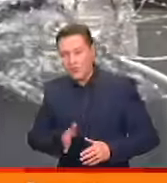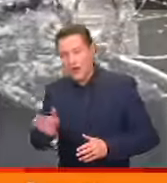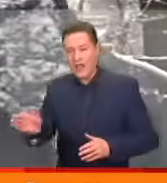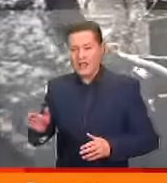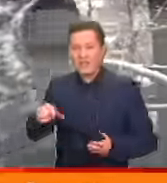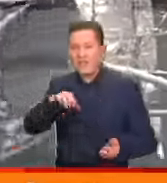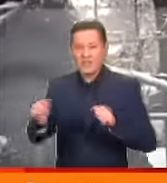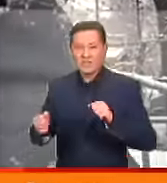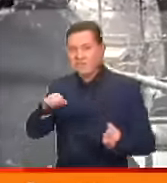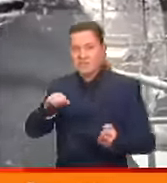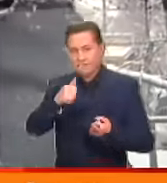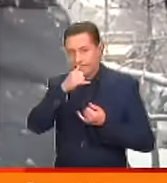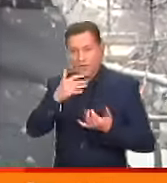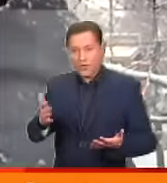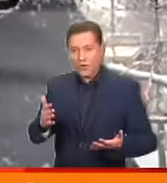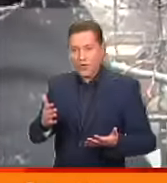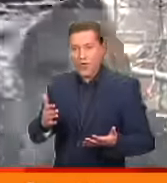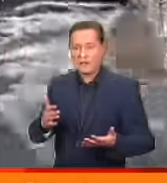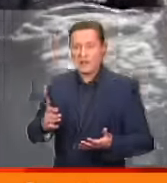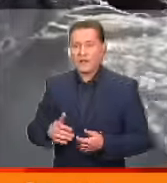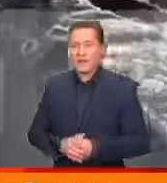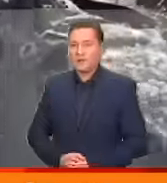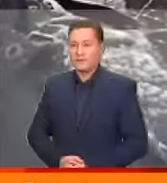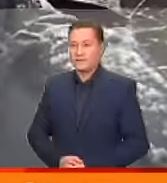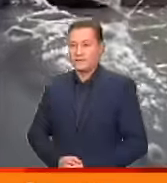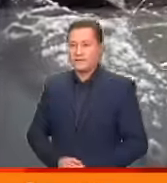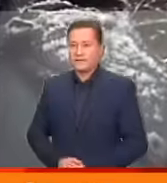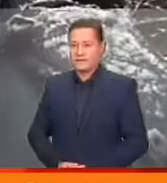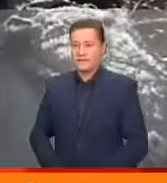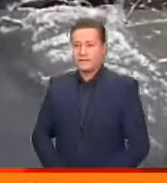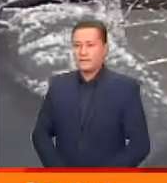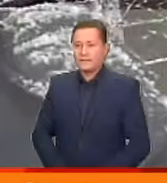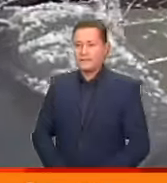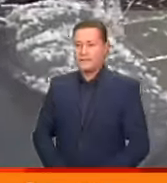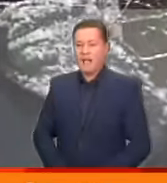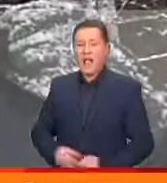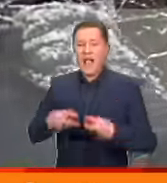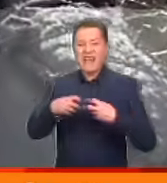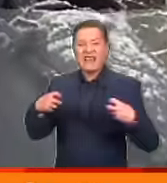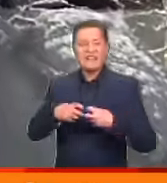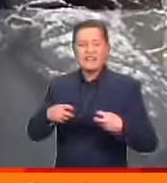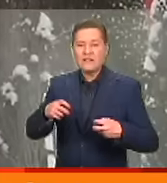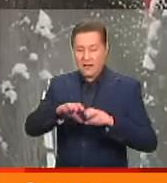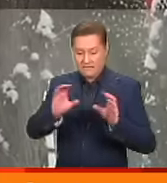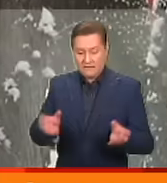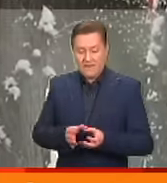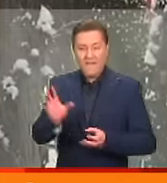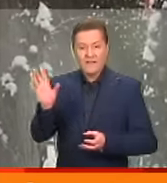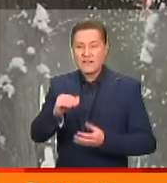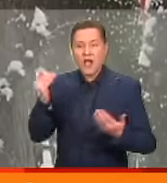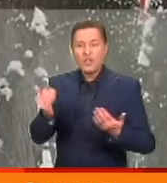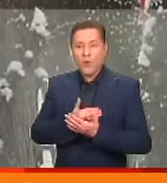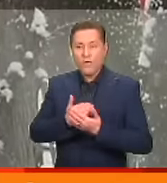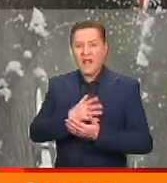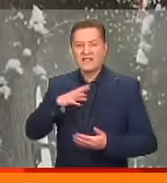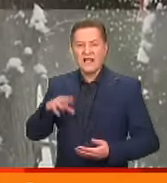некерована. Та яка резина? Резина вся нова. Підіть, будь ласка, до машини і зніміть на камеру, що резина вся нова на машині стоїть. Загиблому